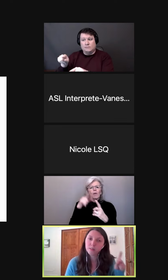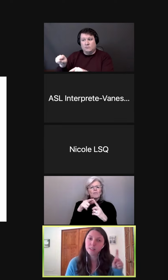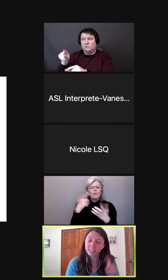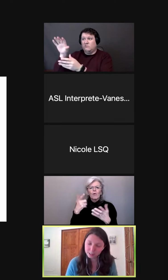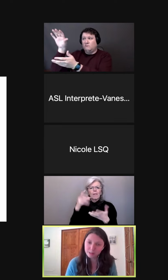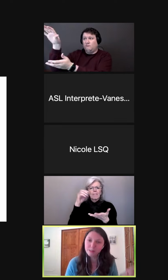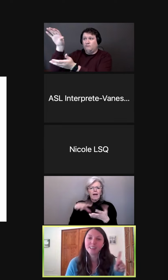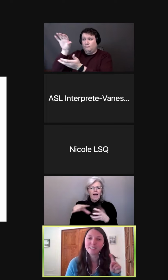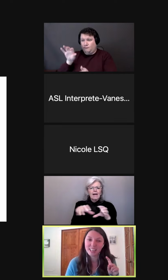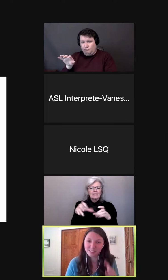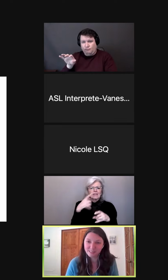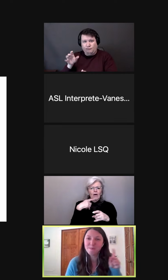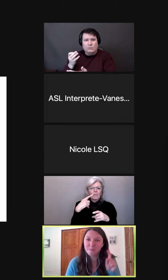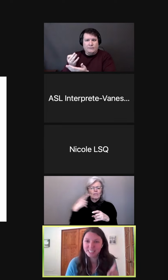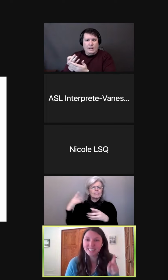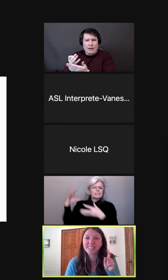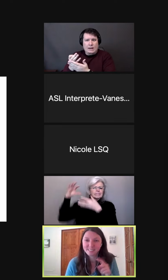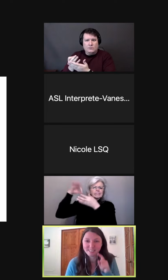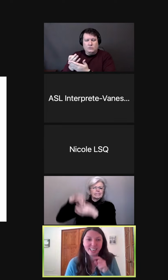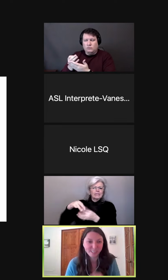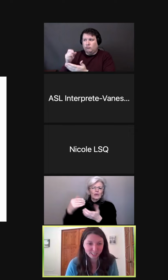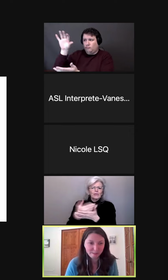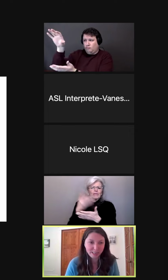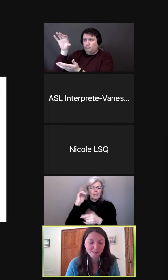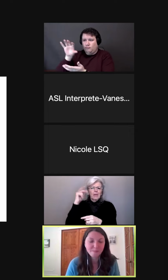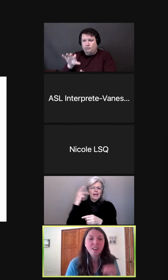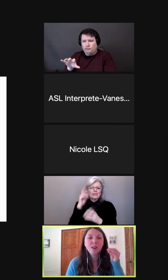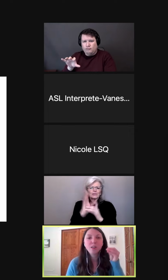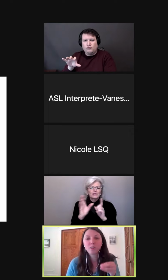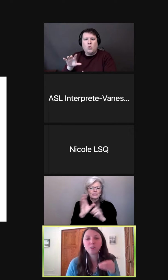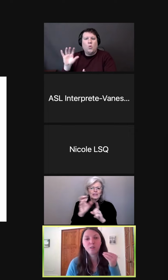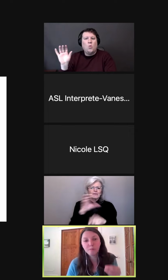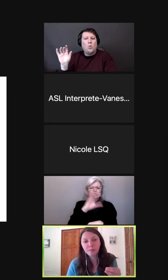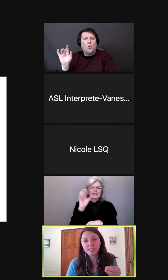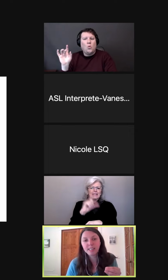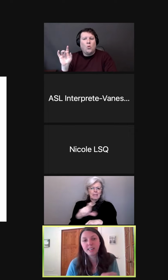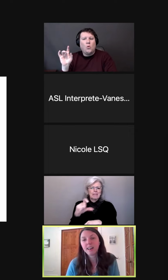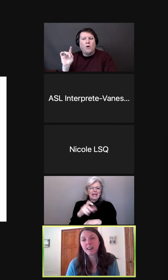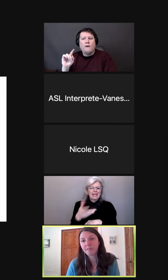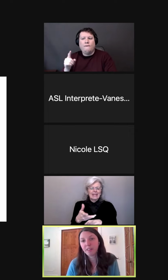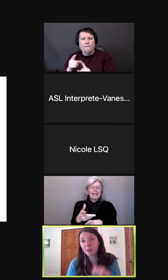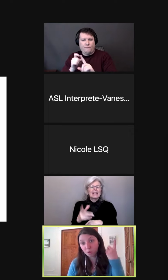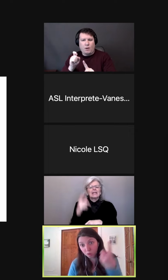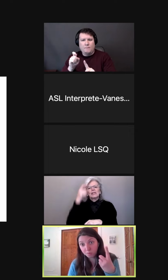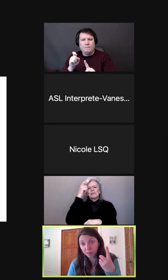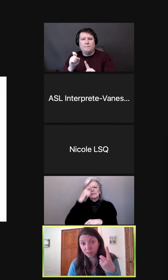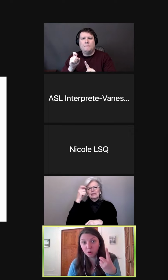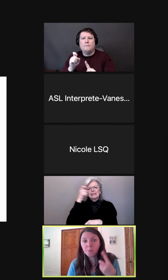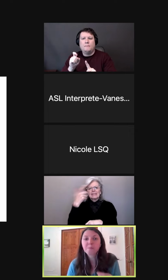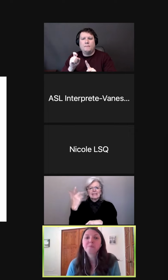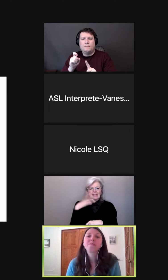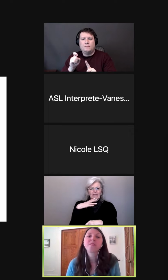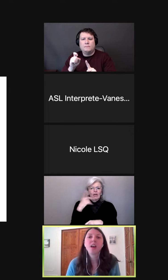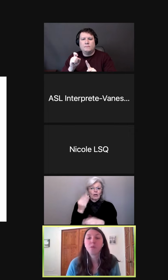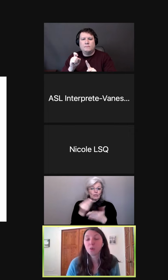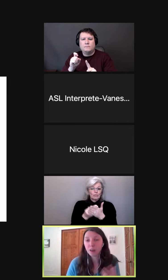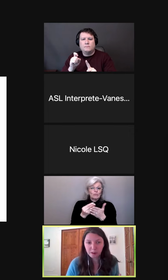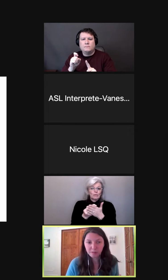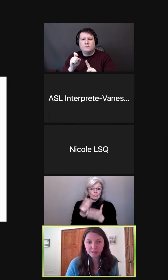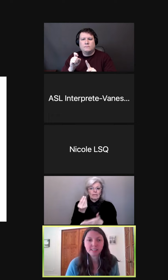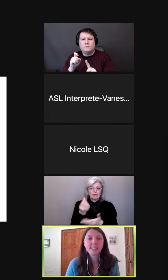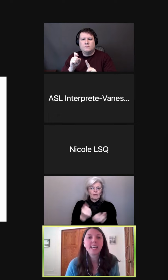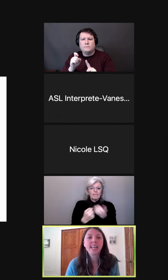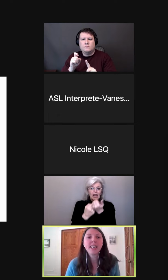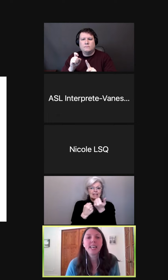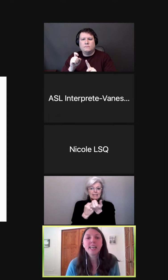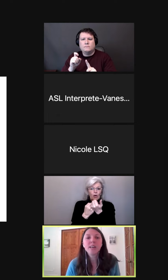plan d'action découlant de la nouvelle politique culturelle du Québec? Donc, le musée avait une subvention ou